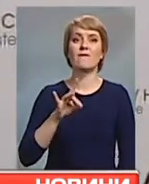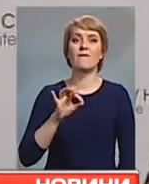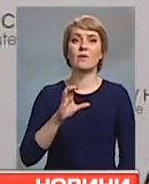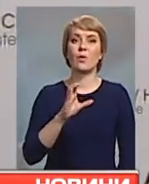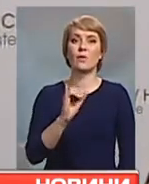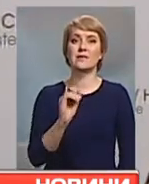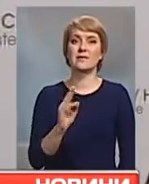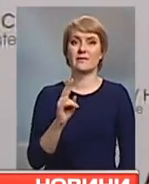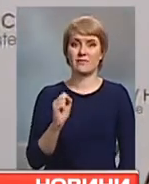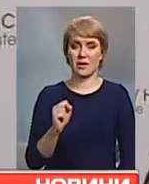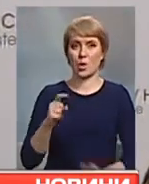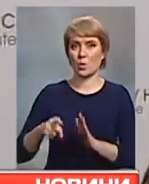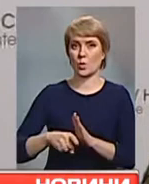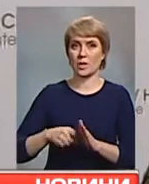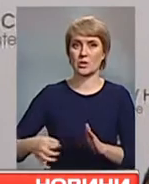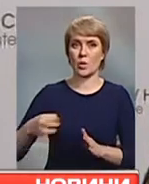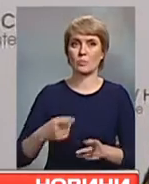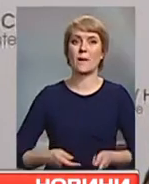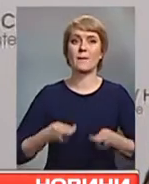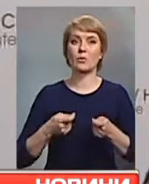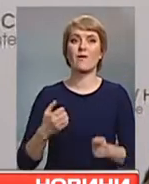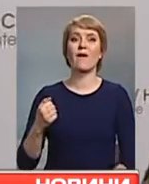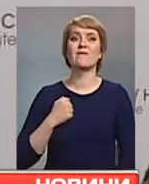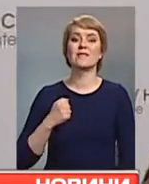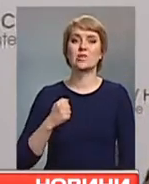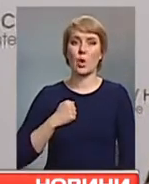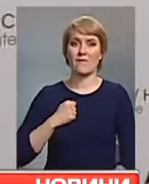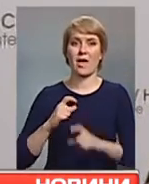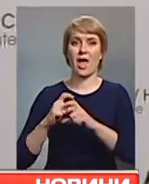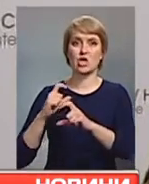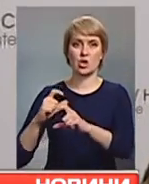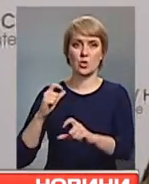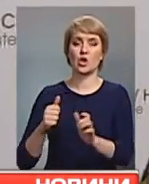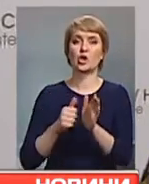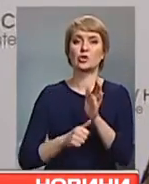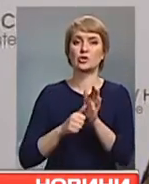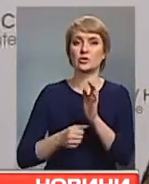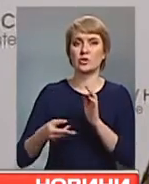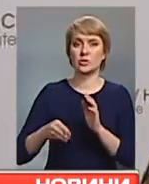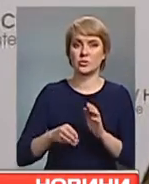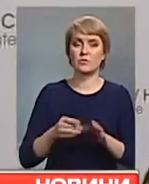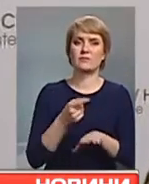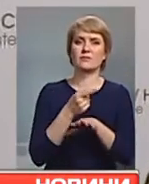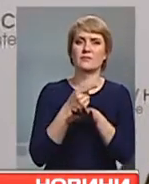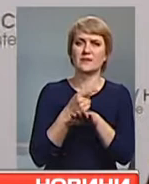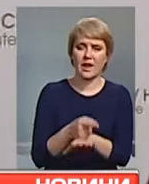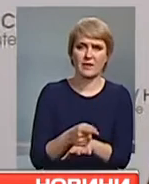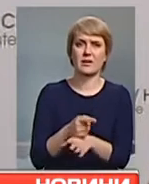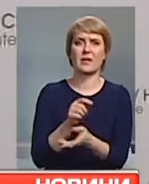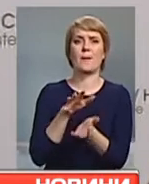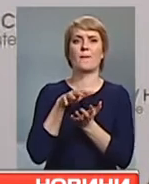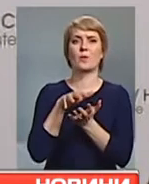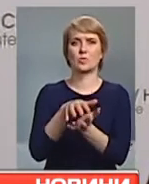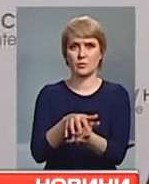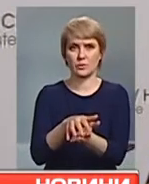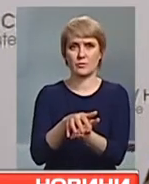області прибув військовий ешелон з 60 одиницями бронетехніки, серед яких танки та бойові